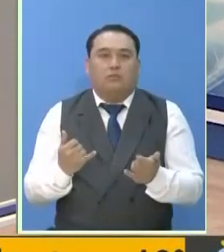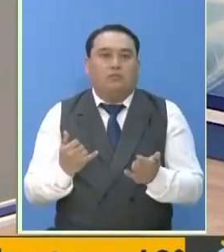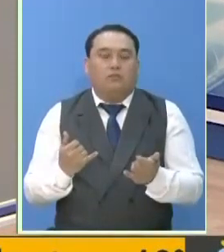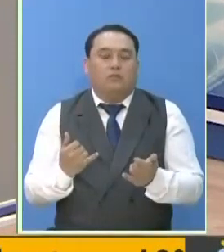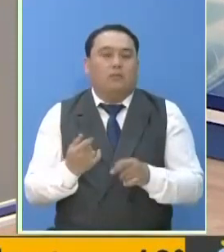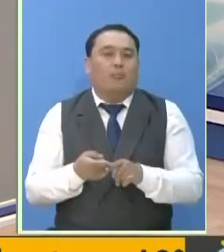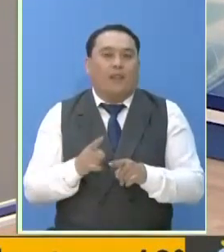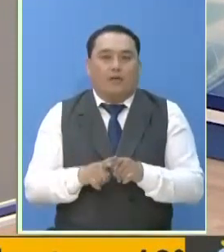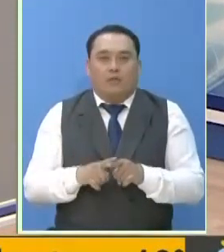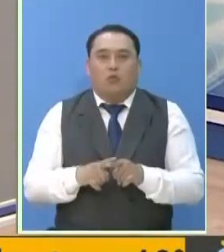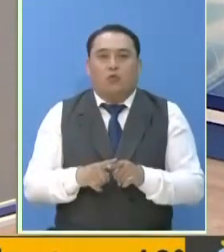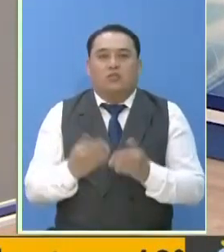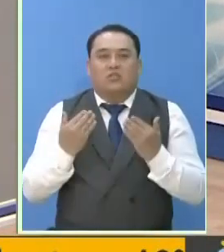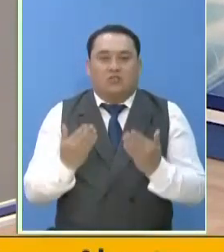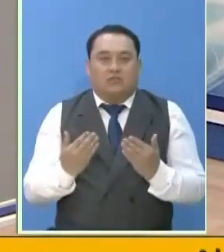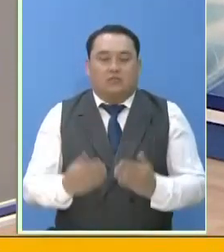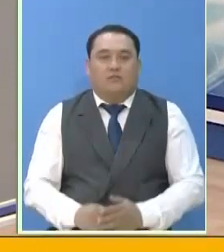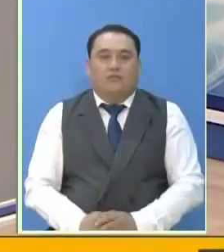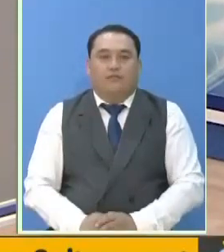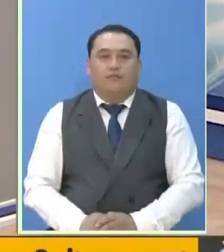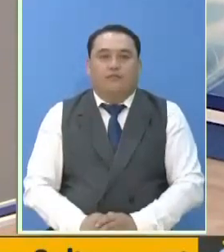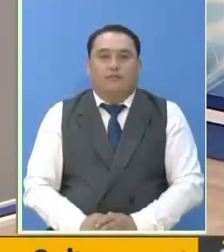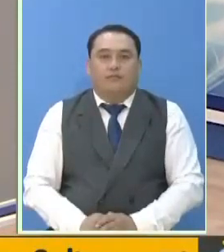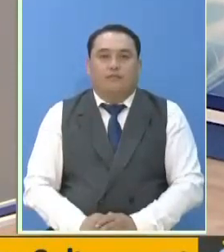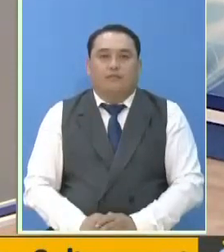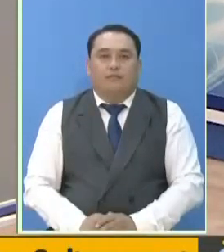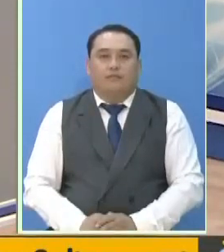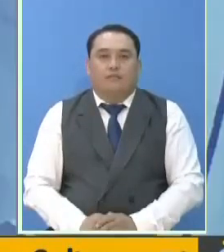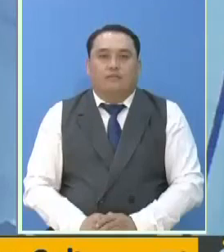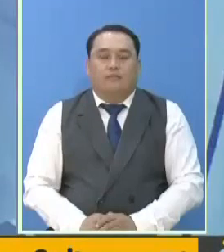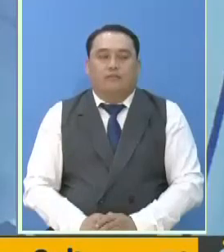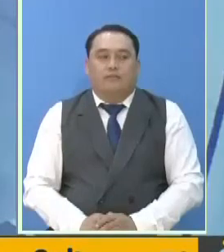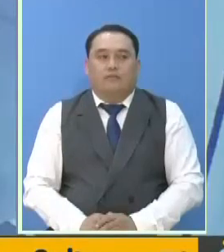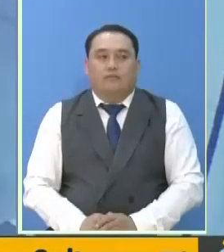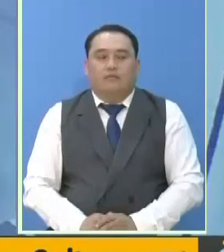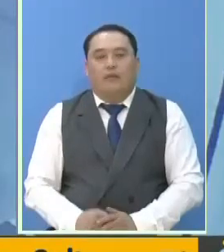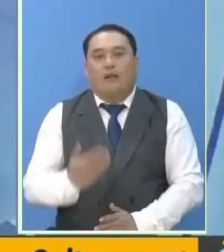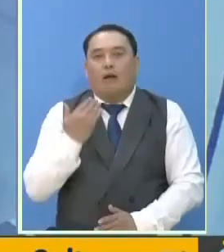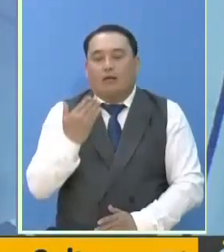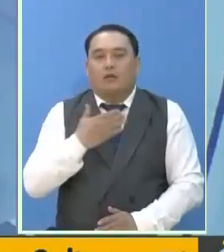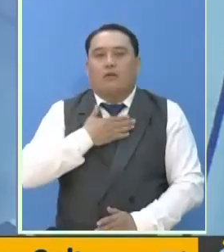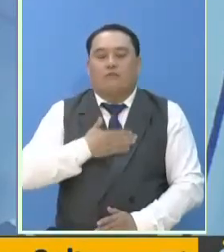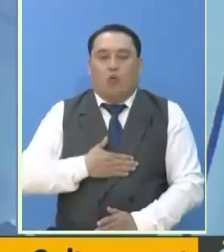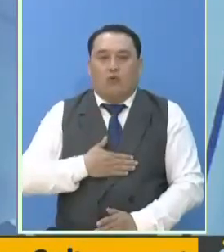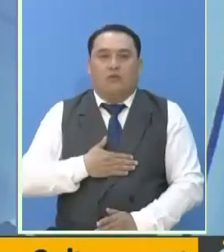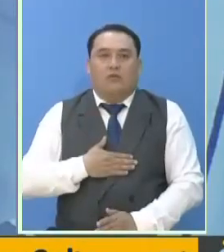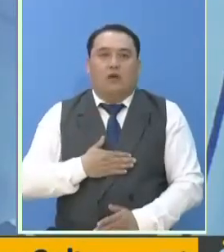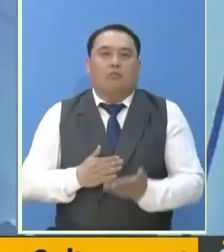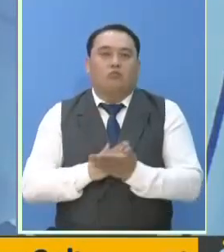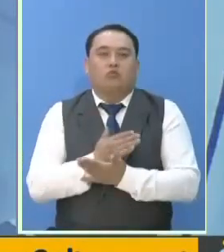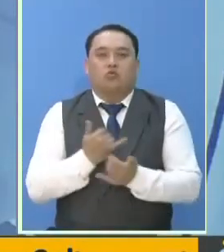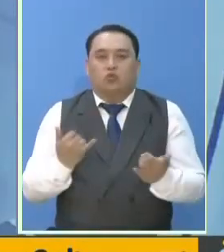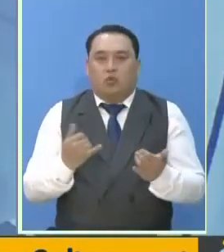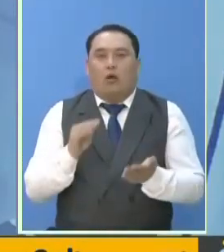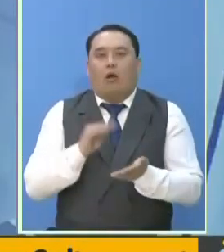та государственная услуга, которая оказывается услугодателем в лице государственного органа. Они довольны и